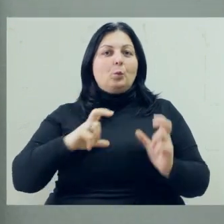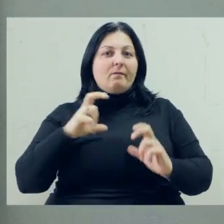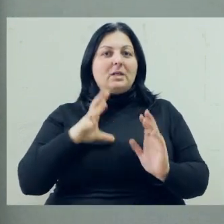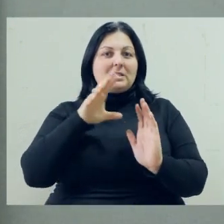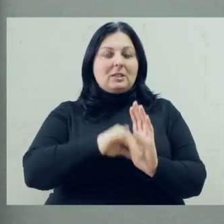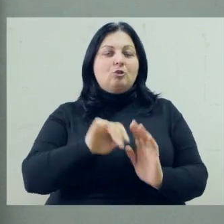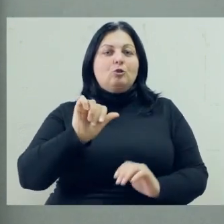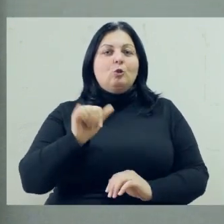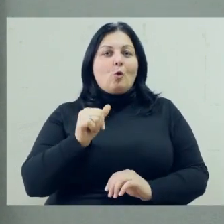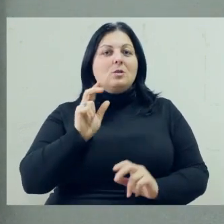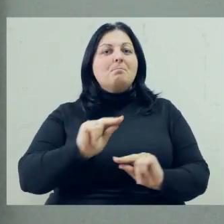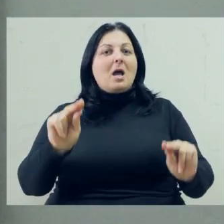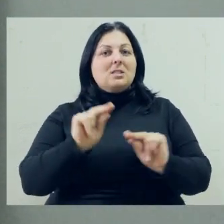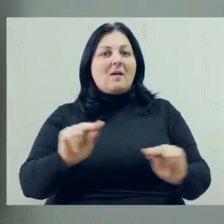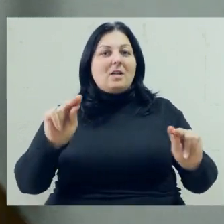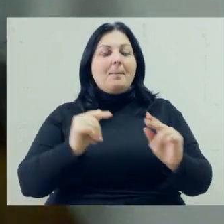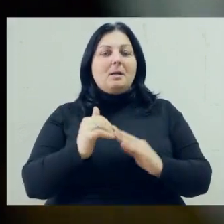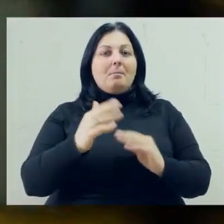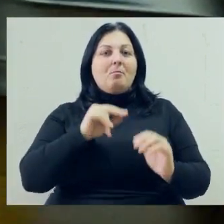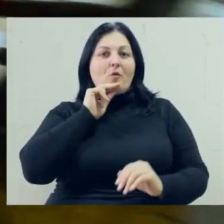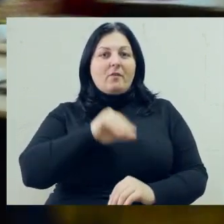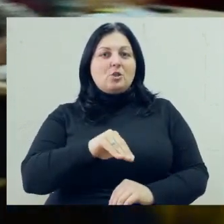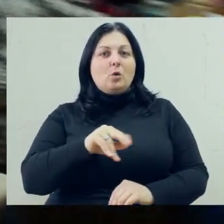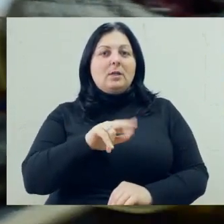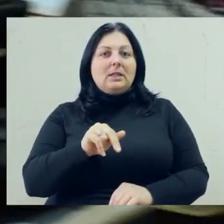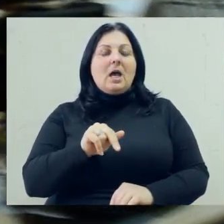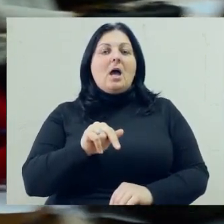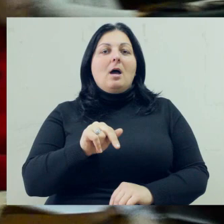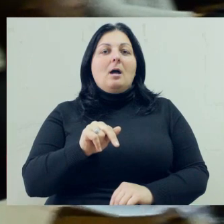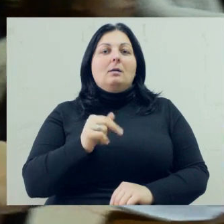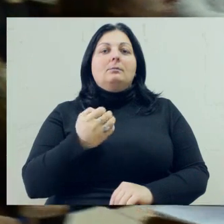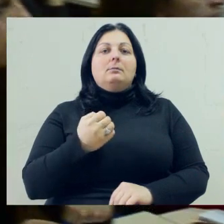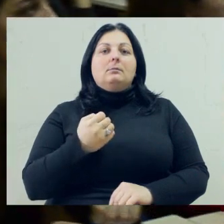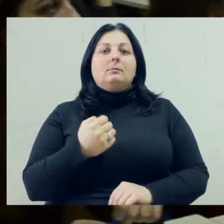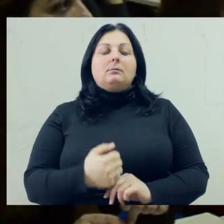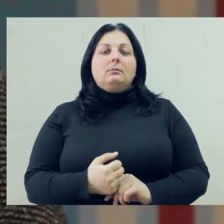Ilias Universitetshi, rogorc masavlobeli profesori, da garda amisa,